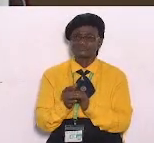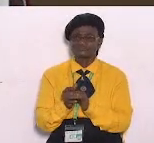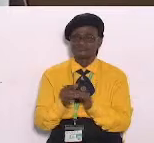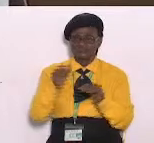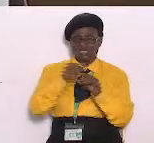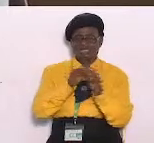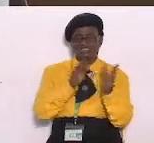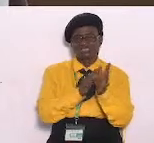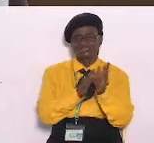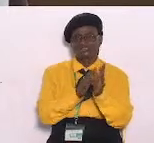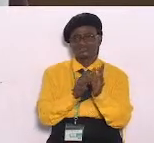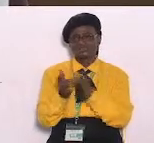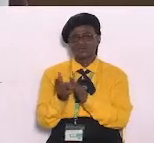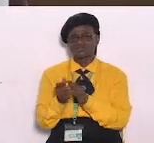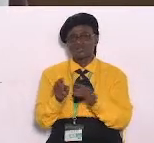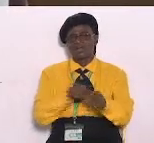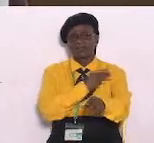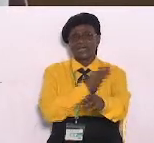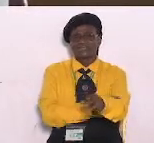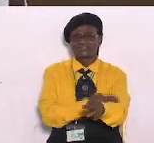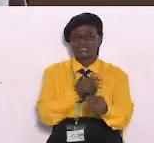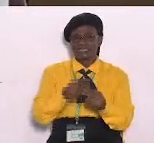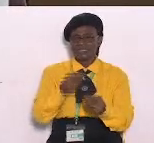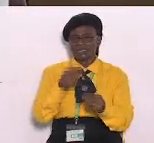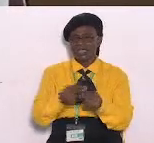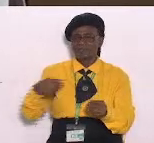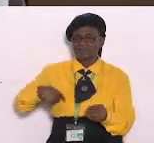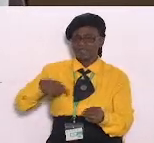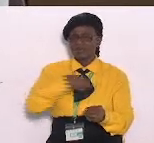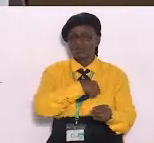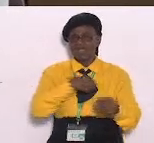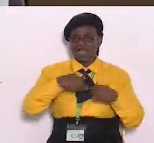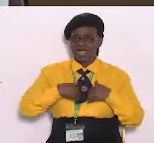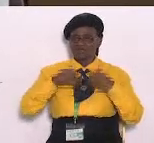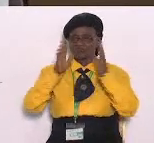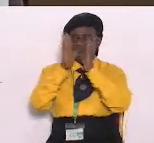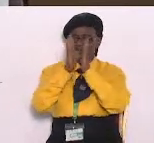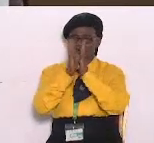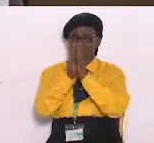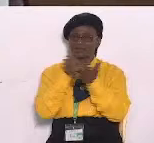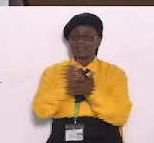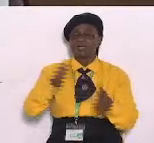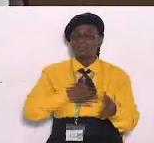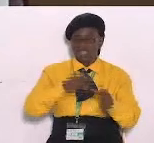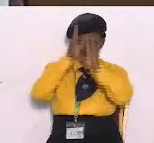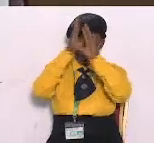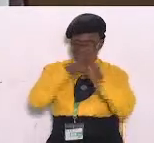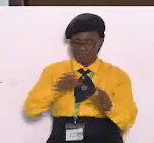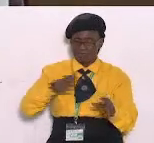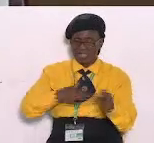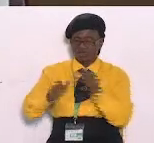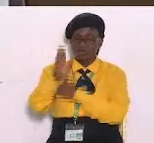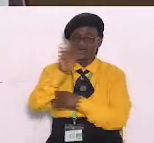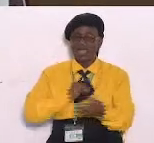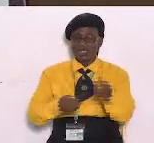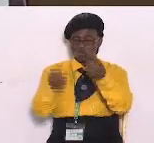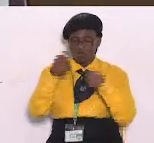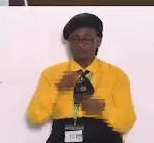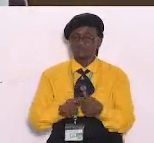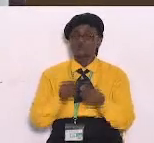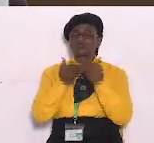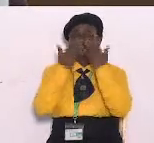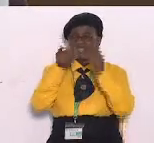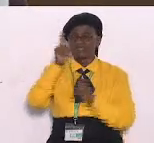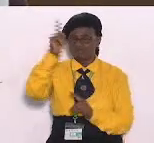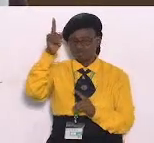Père au nom au nom puissant de Jésus nous avions prié mon père mon Dieu je veux